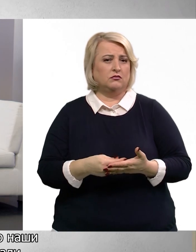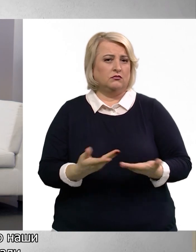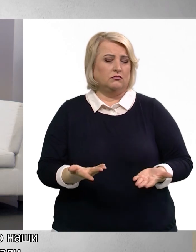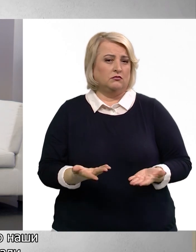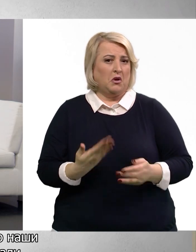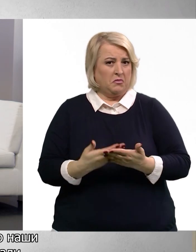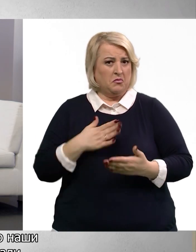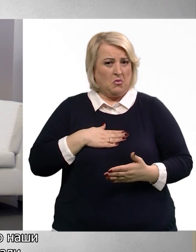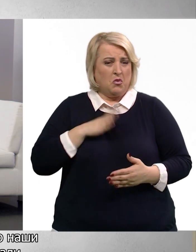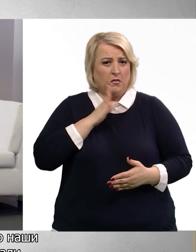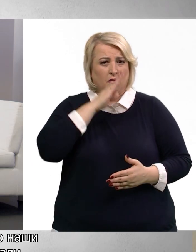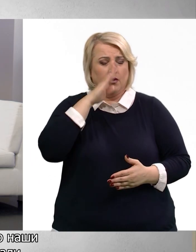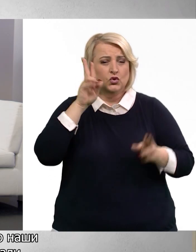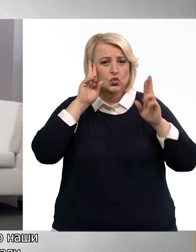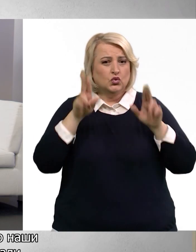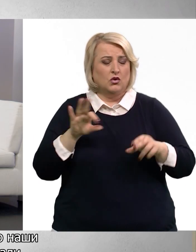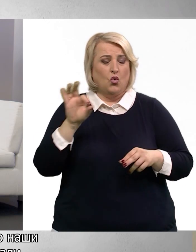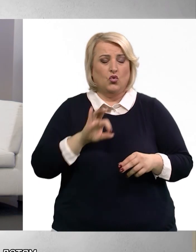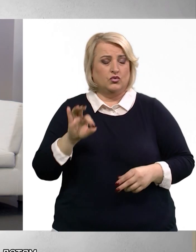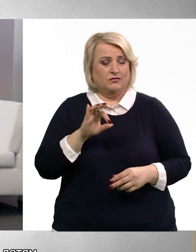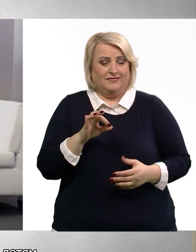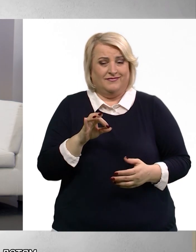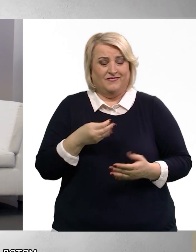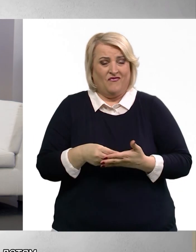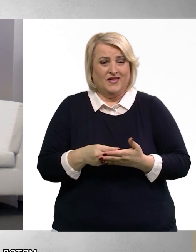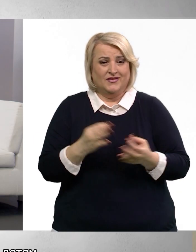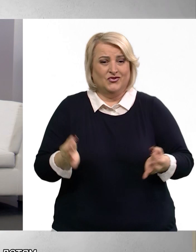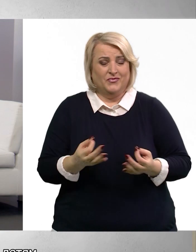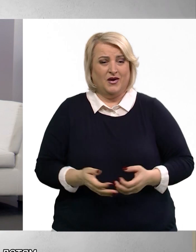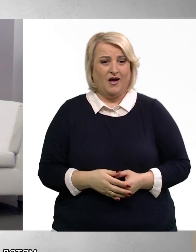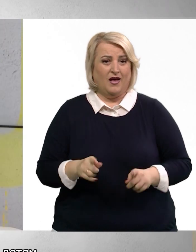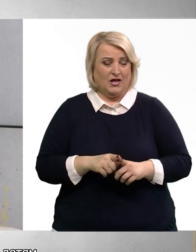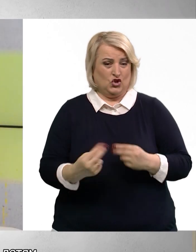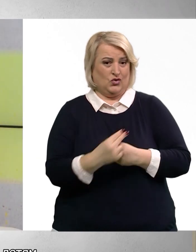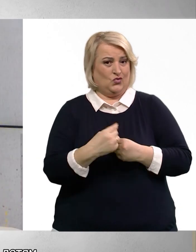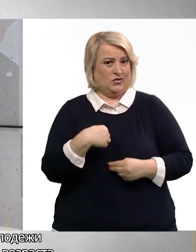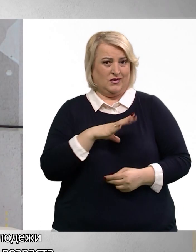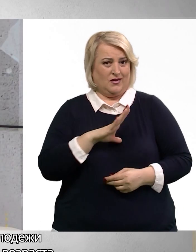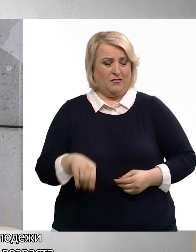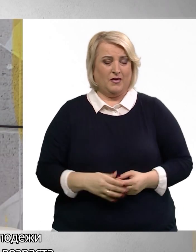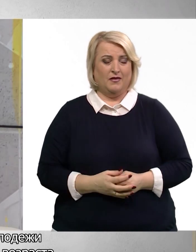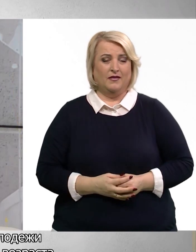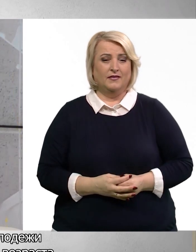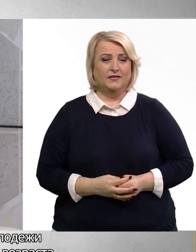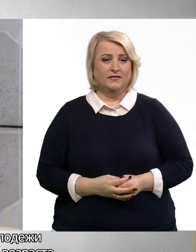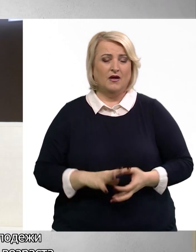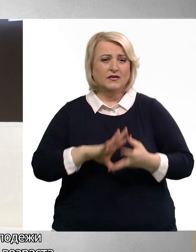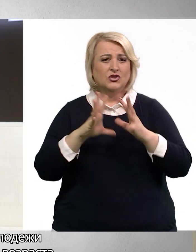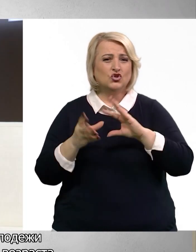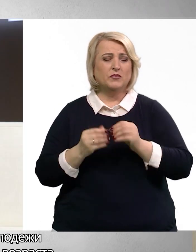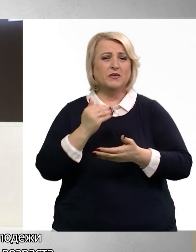exemplu, părinții noștri nu o cunoșteau sub nicio formă. Exact. Și nu ne-au dat-o nouă ca și copii, de exemplu. Da, dar în genere